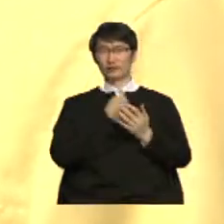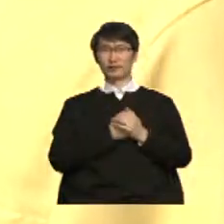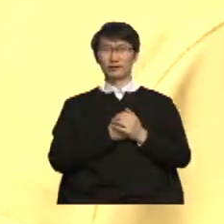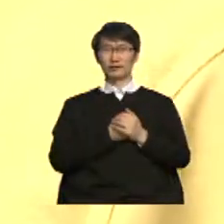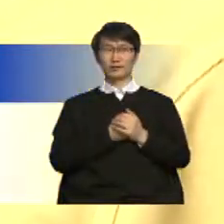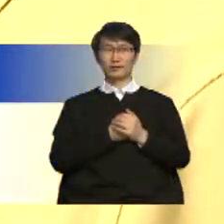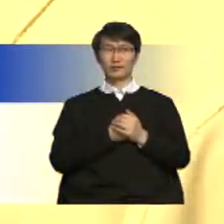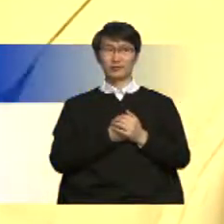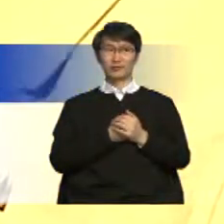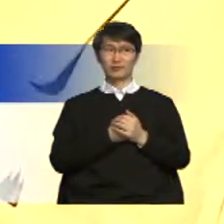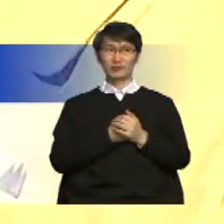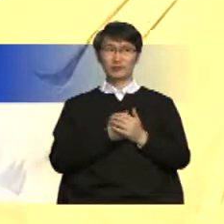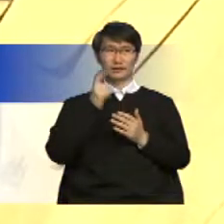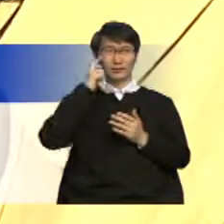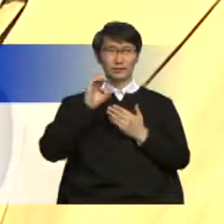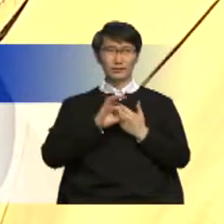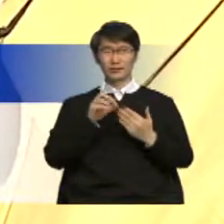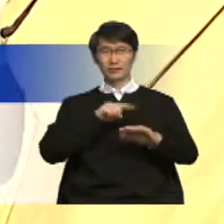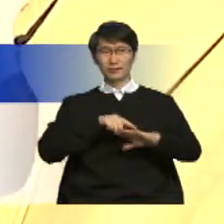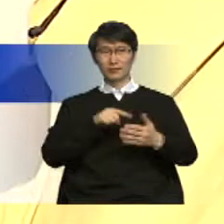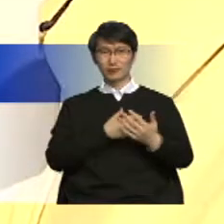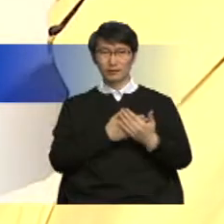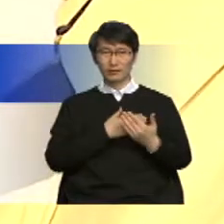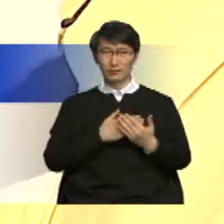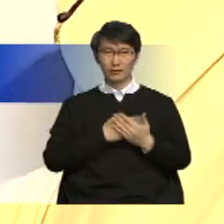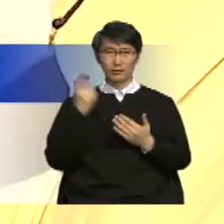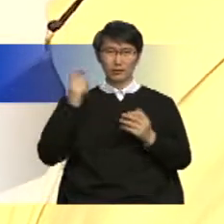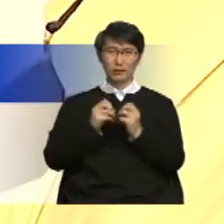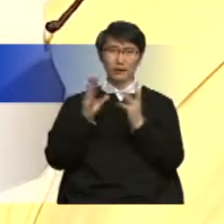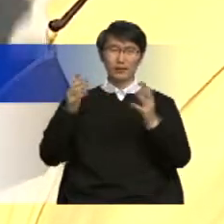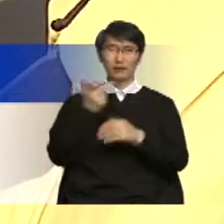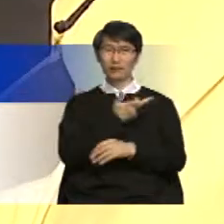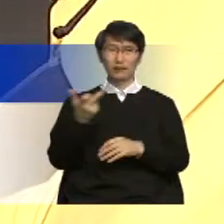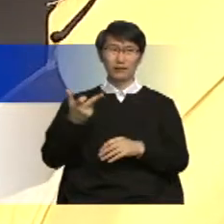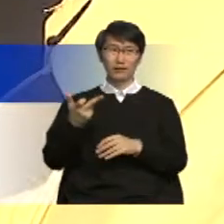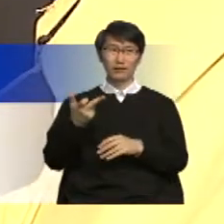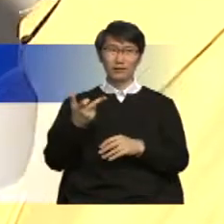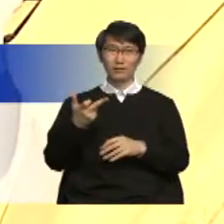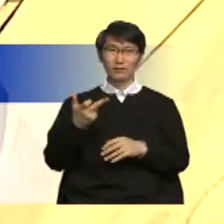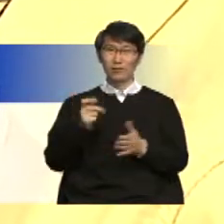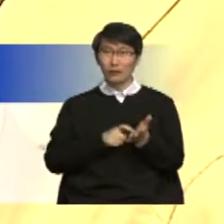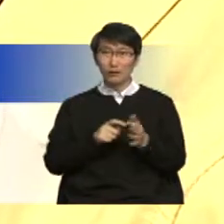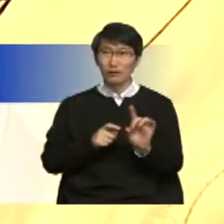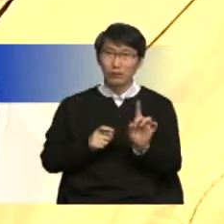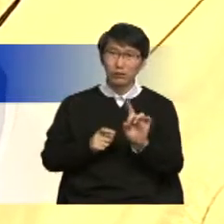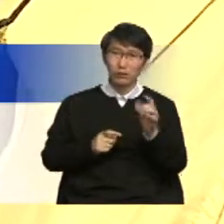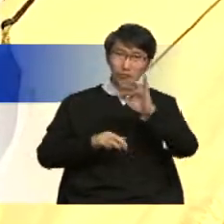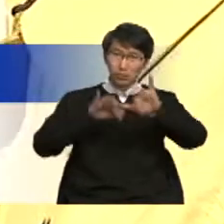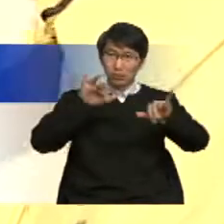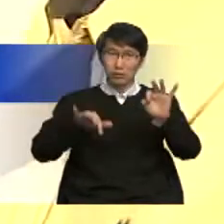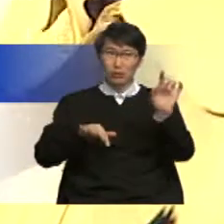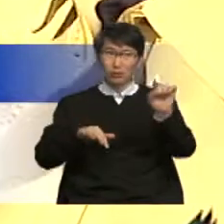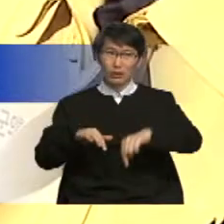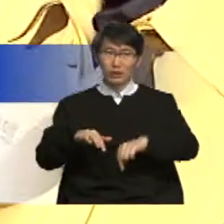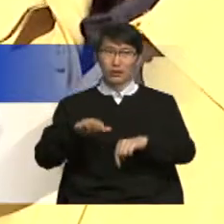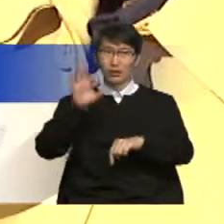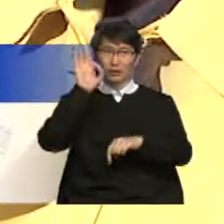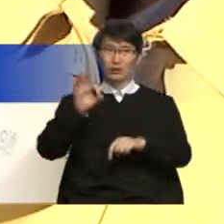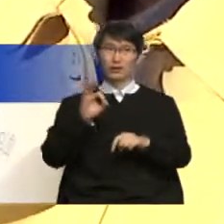지금도 이 생각하면 가슴이 워낙 소리가 요란해갖고 쓰레빠빠라 논두렁을 뛰어 올라왔어요. 뛰어